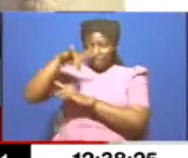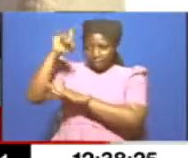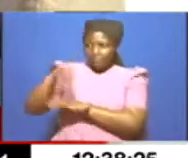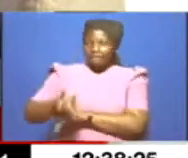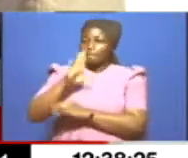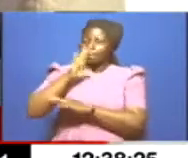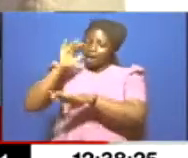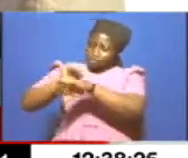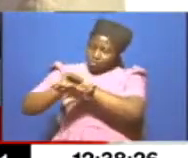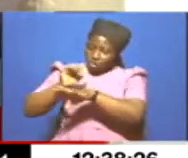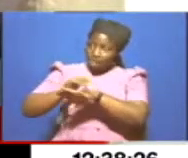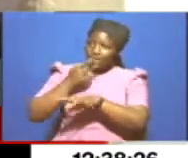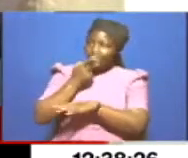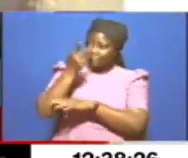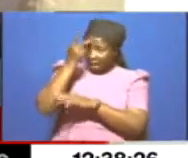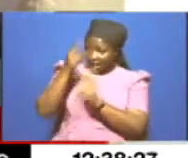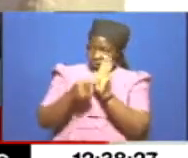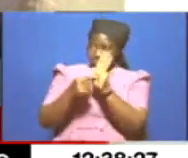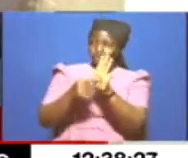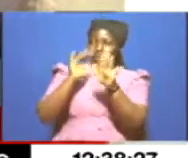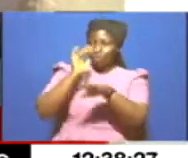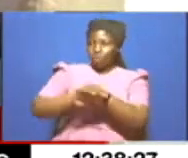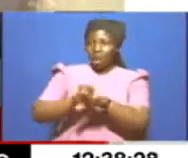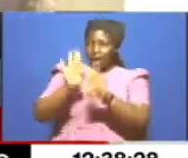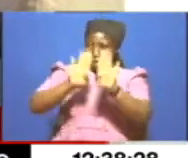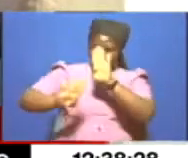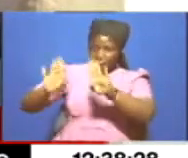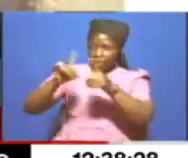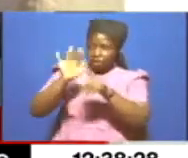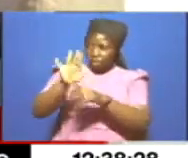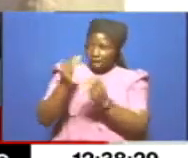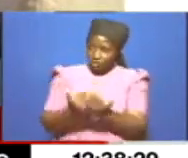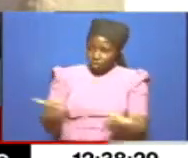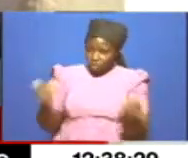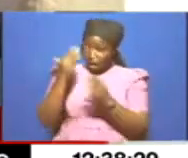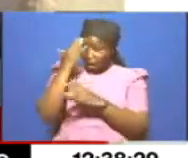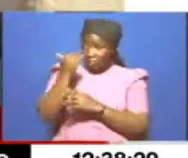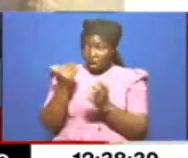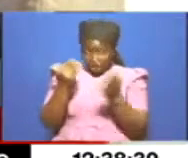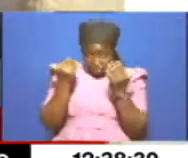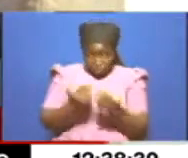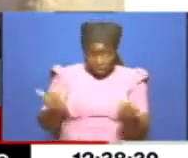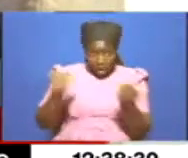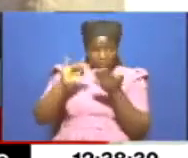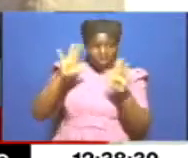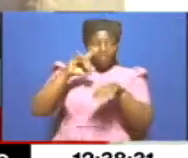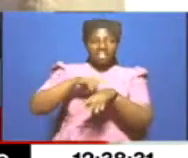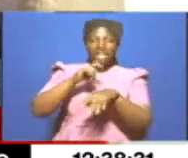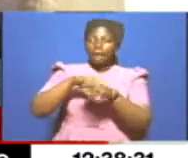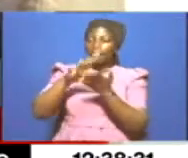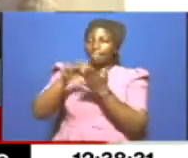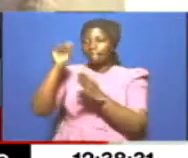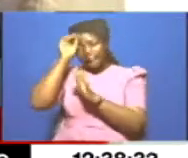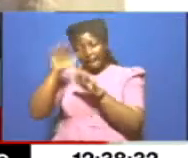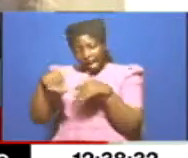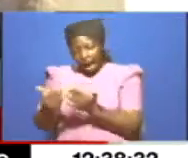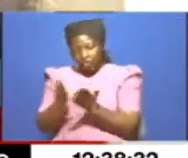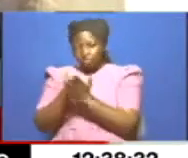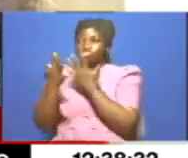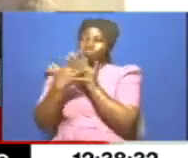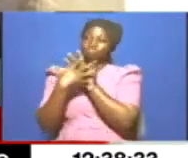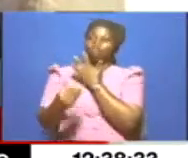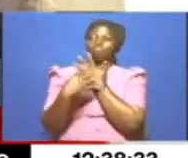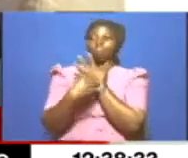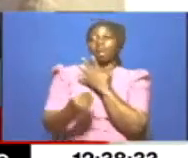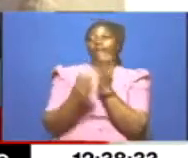mzuri, uonyeshe tabia njema kwa watoto wako. Maana watoto wakati mwingi usoma kwa kuhiga, they learn